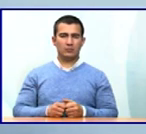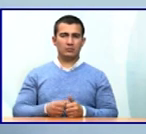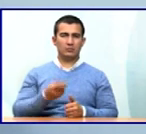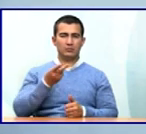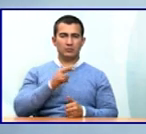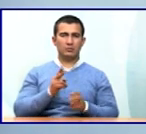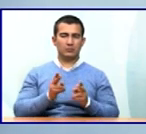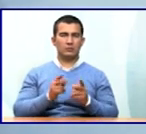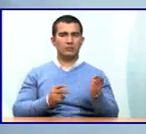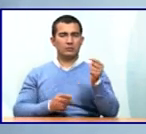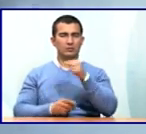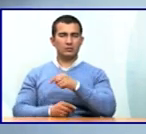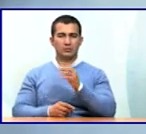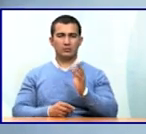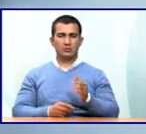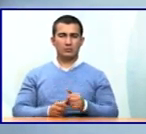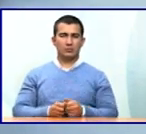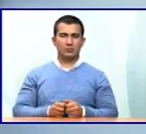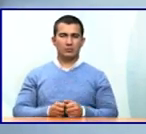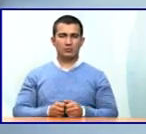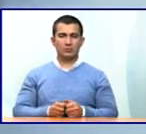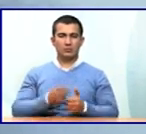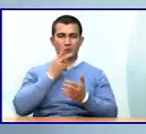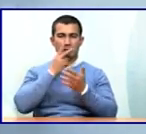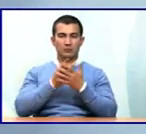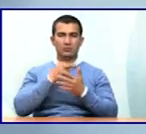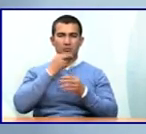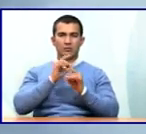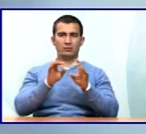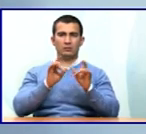sizdan menga qarab yo'nalgan. Mana belgisini belgilab oldik.